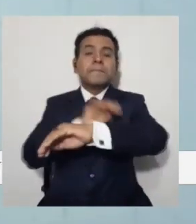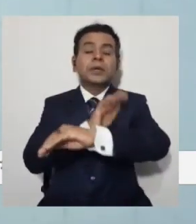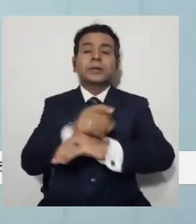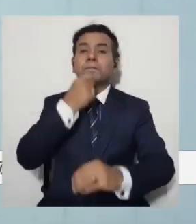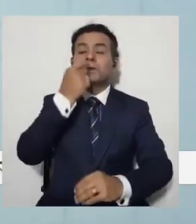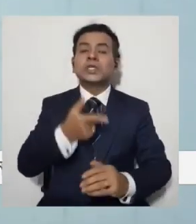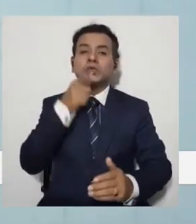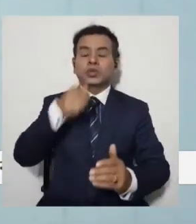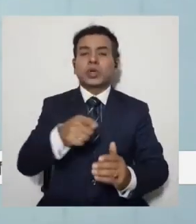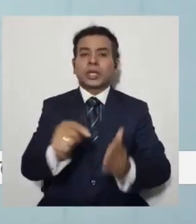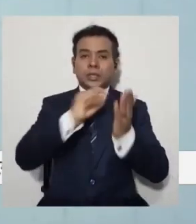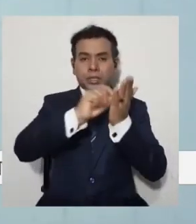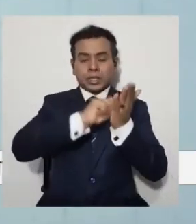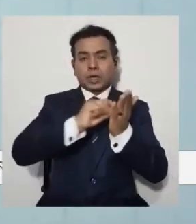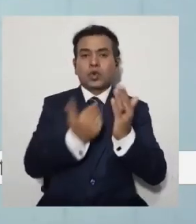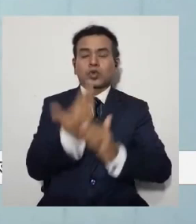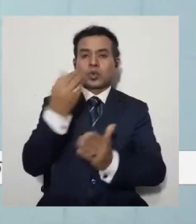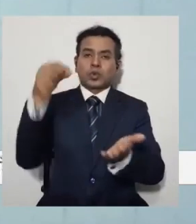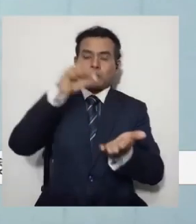আমাদের গাইডলাইন গুলো পাওয়া যায়